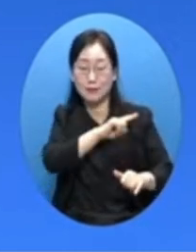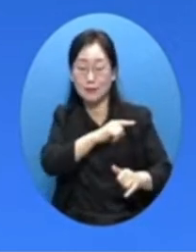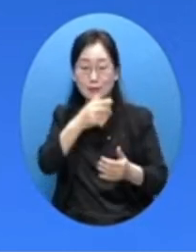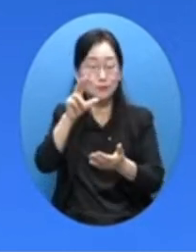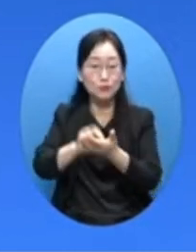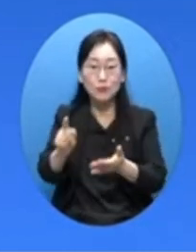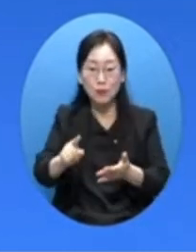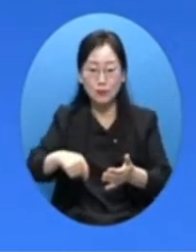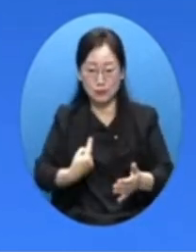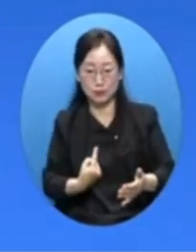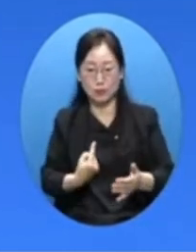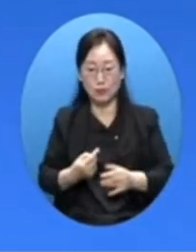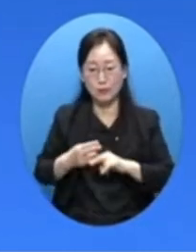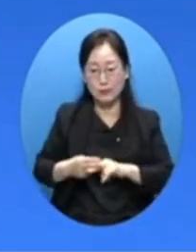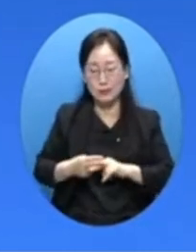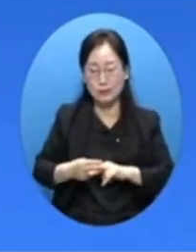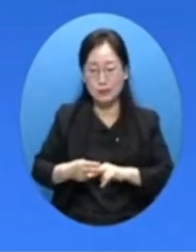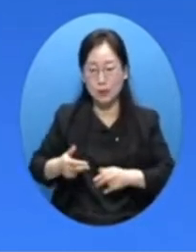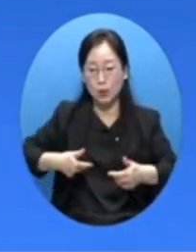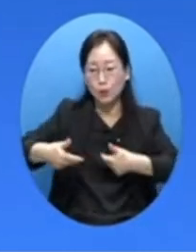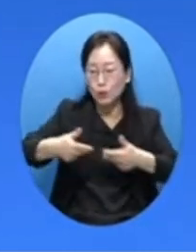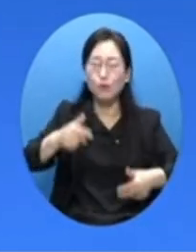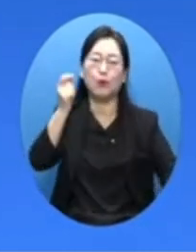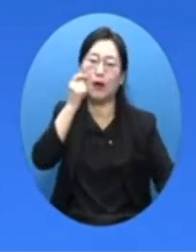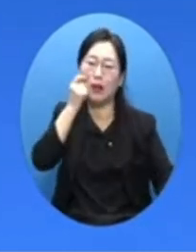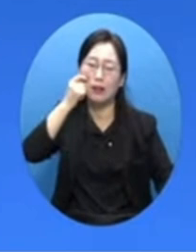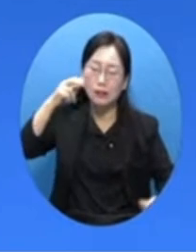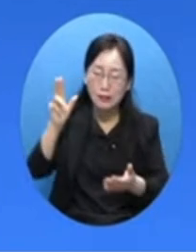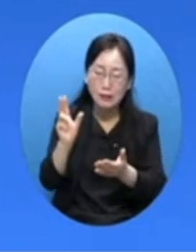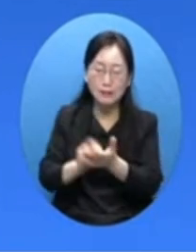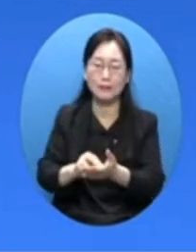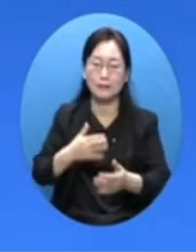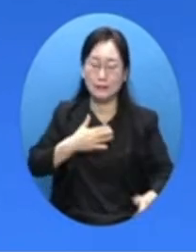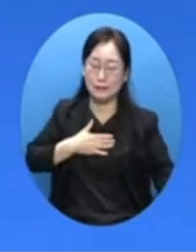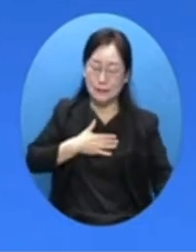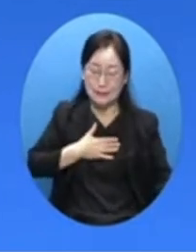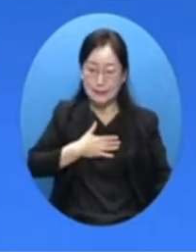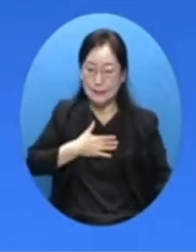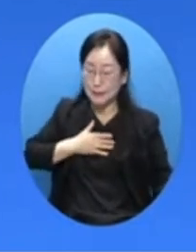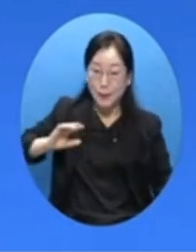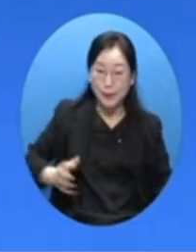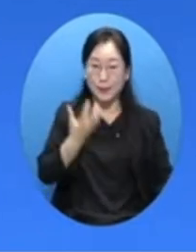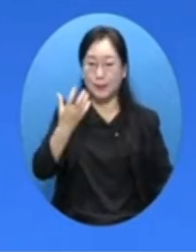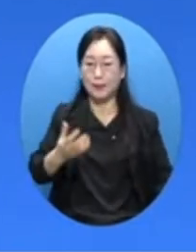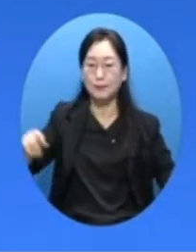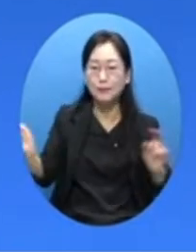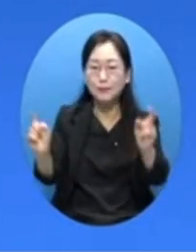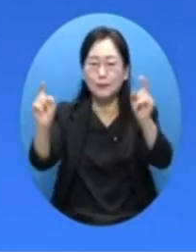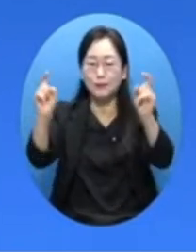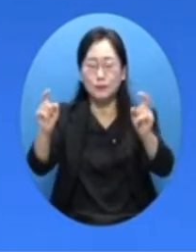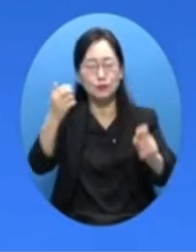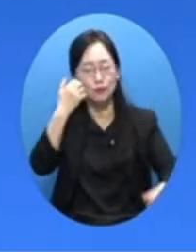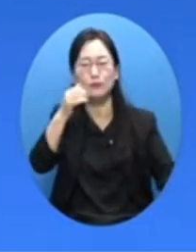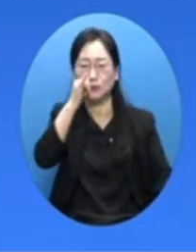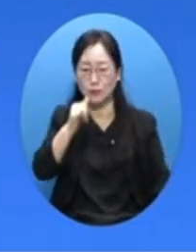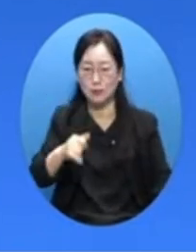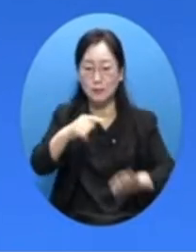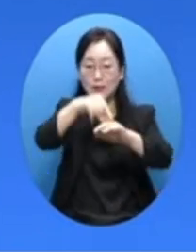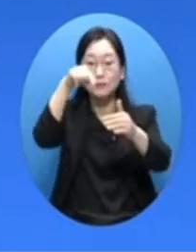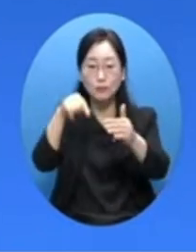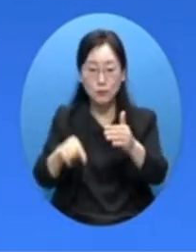못 다스린다고 하는 것입니다. 감정을 못 다스려서 걸핏 하면 화를 내고 다투는 사람이 있습니다. 자기